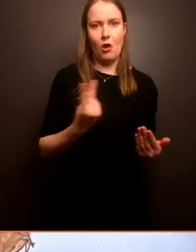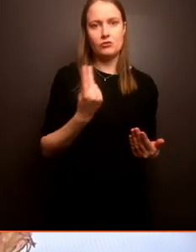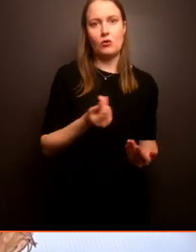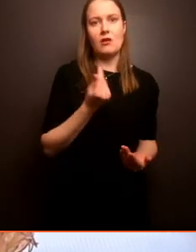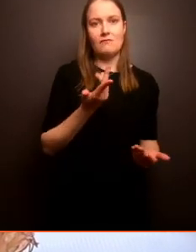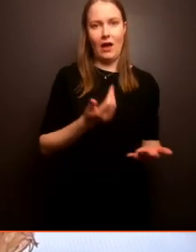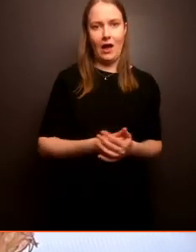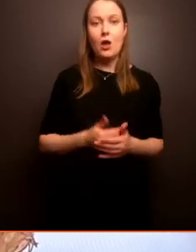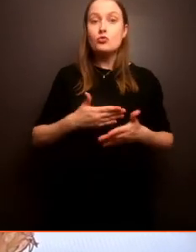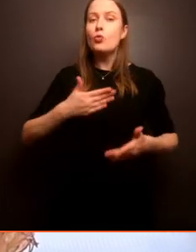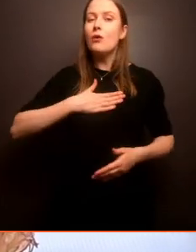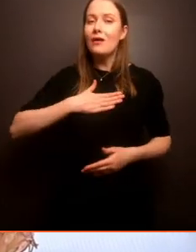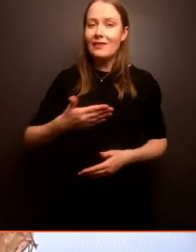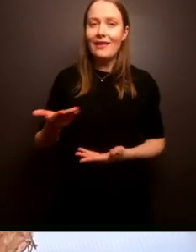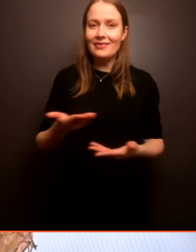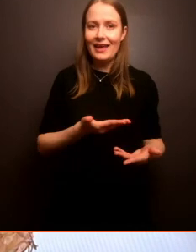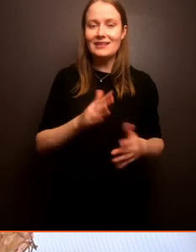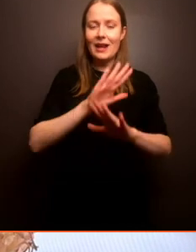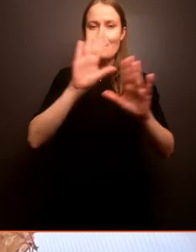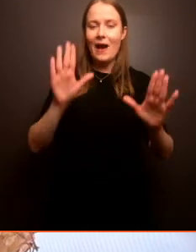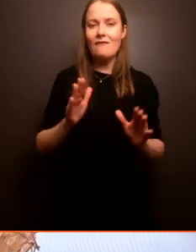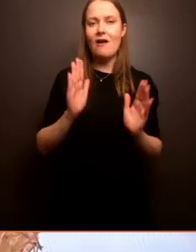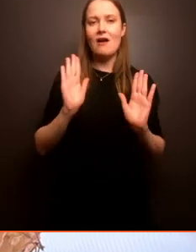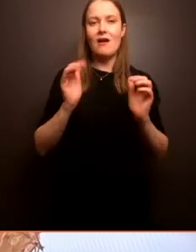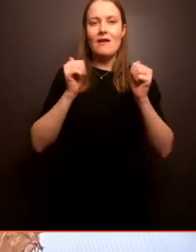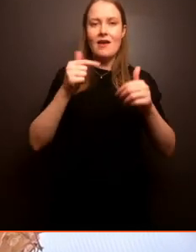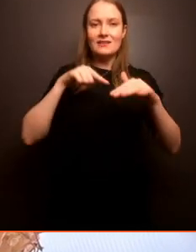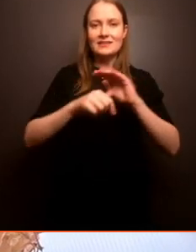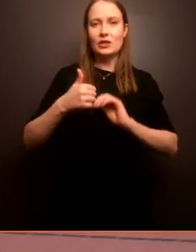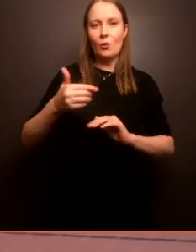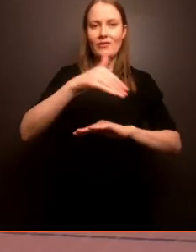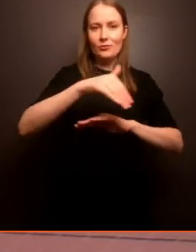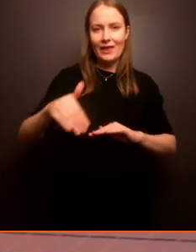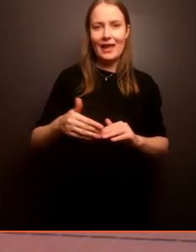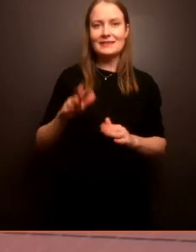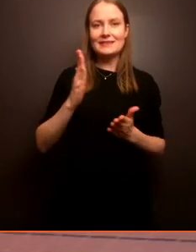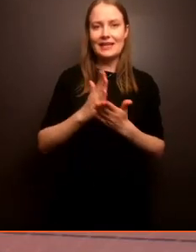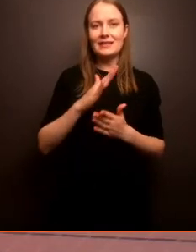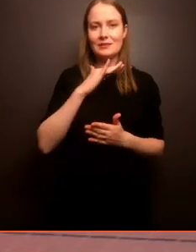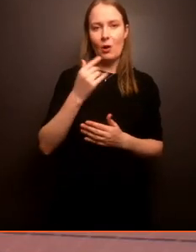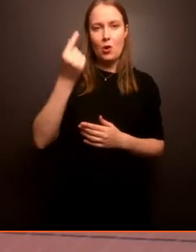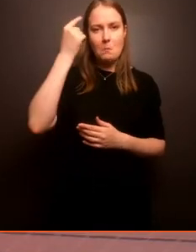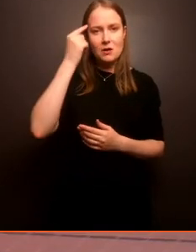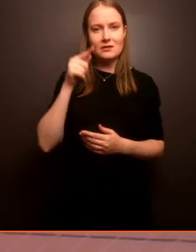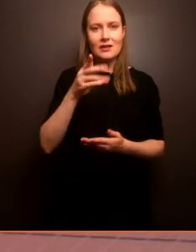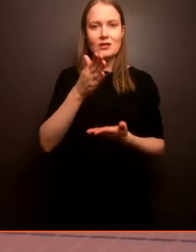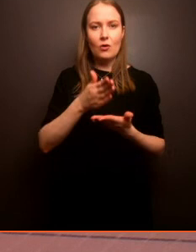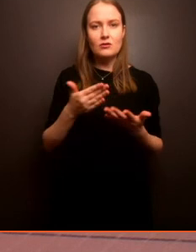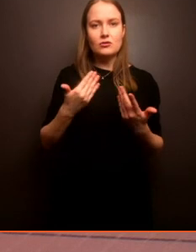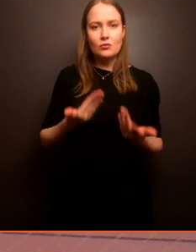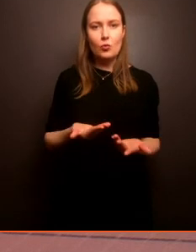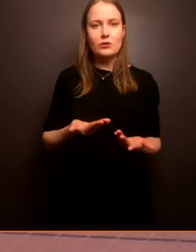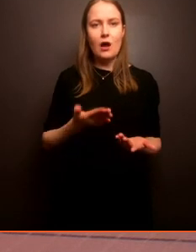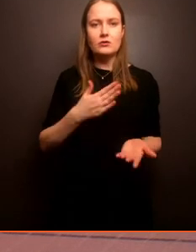tulemus ära tuua. Suur aitäh teile selle päeva väga hea sissejuhatuse eest. Siit kindlasti mitmeid mõtteid selle osas, mis moodi ja kuidas